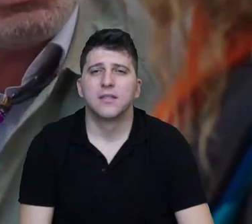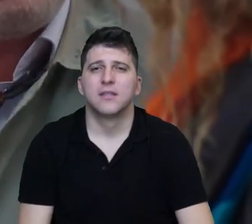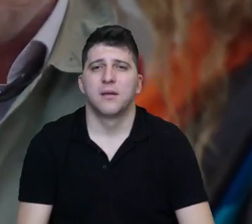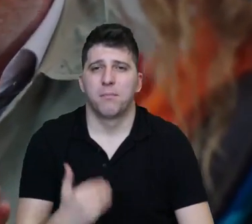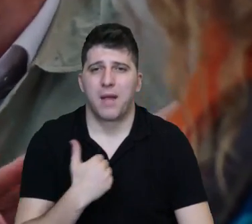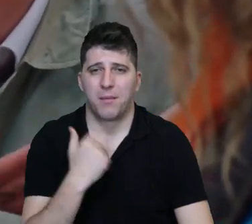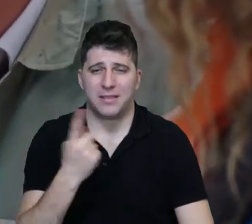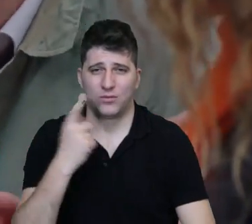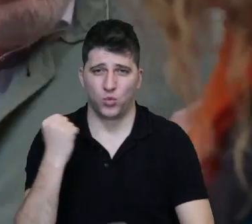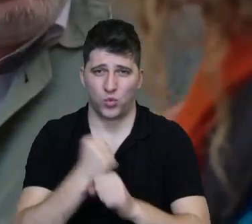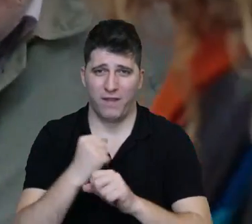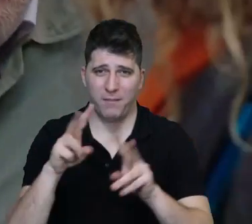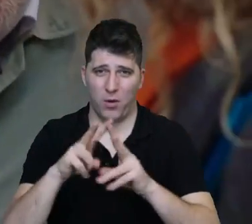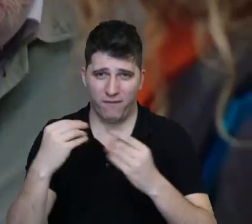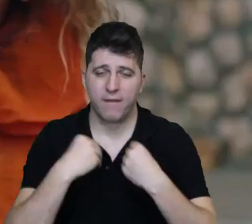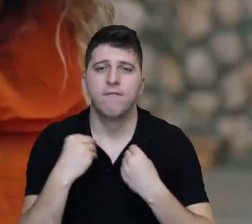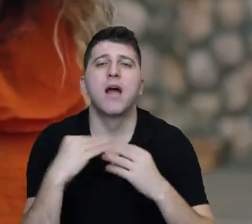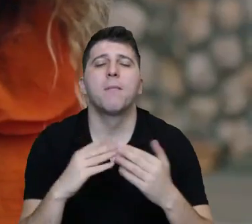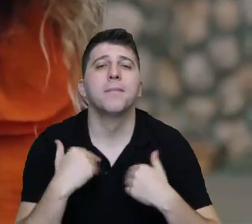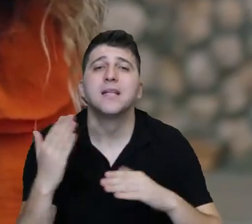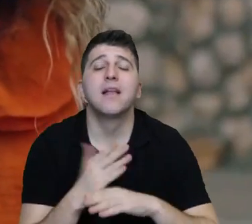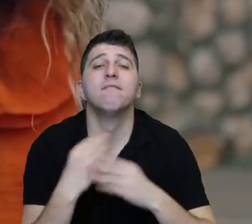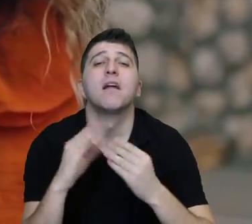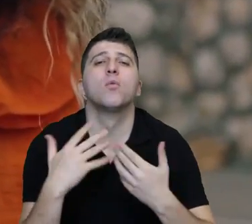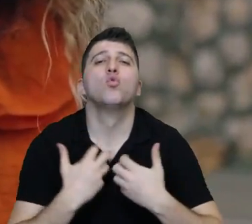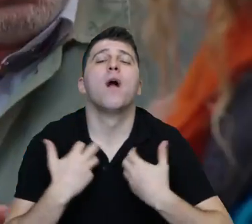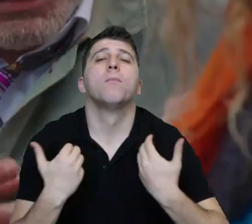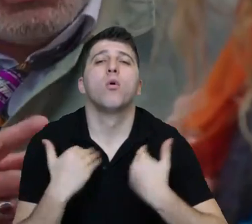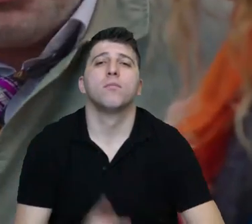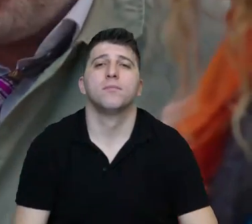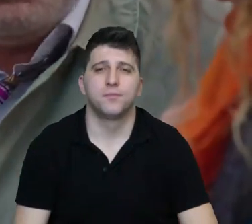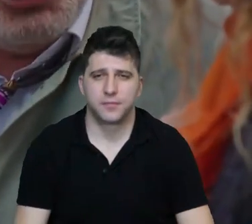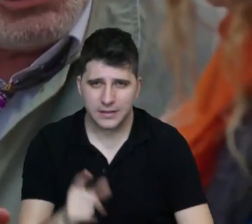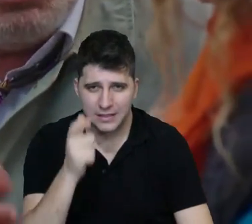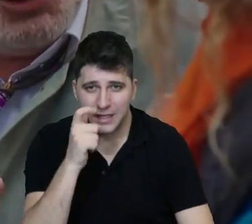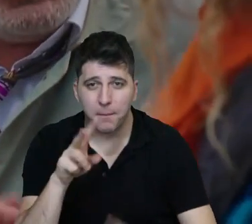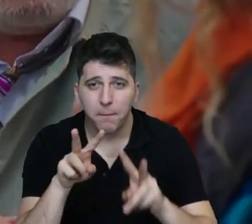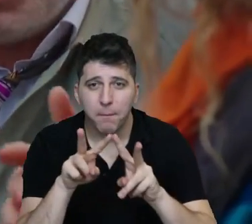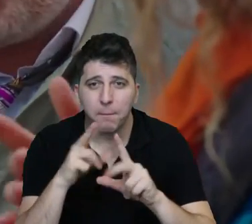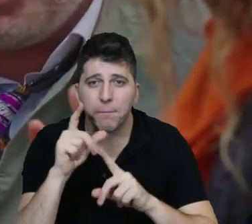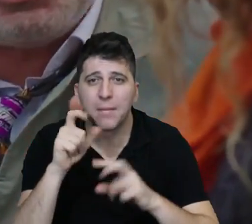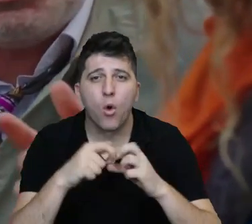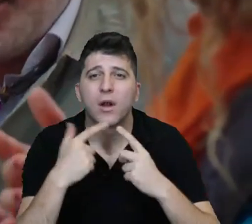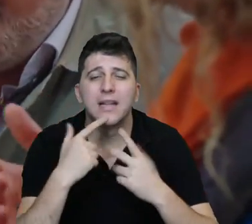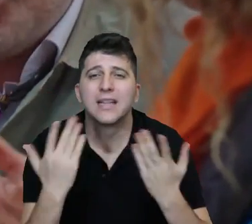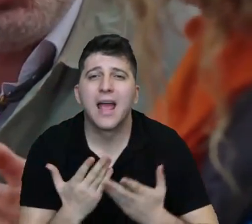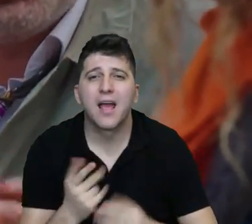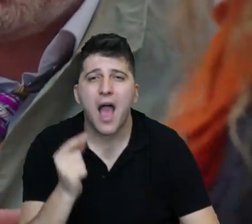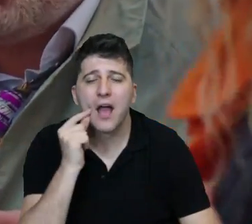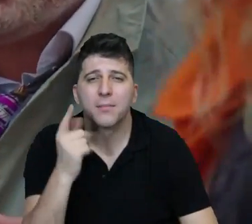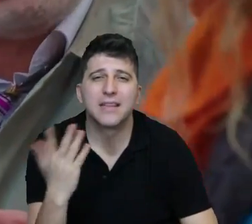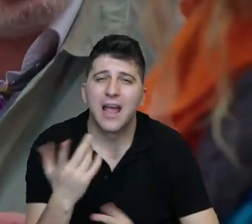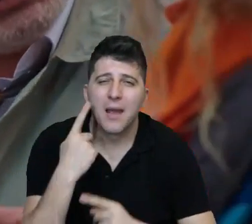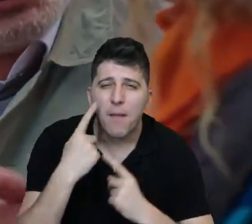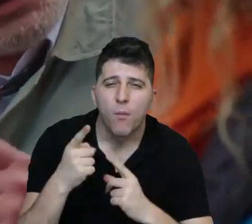milyon verseler ben o vermem. Niye vermem? Veremem, güvenmiyorum çünkü. Dikkat ettiyseniz milyon dedim. Milyon ne? Ben karşıdaki adamın yani tepkisini